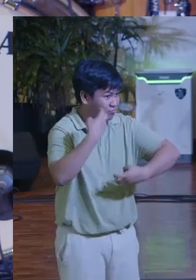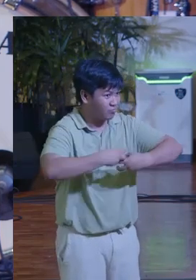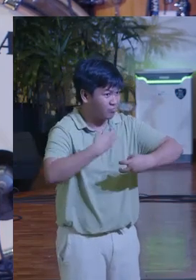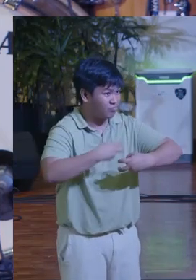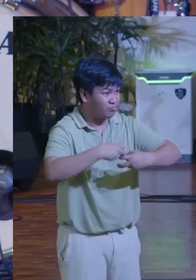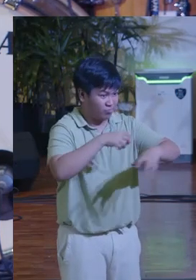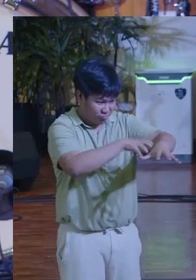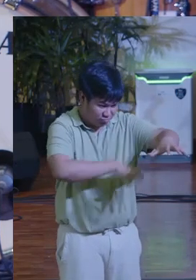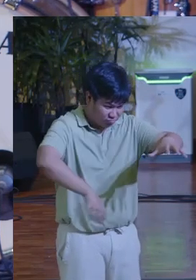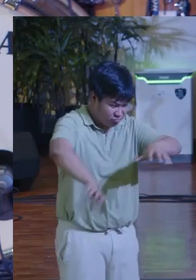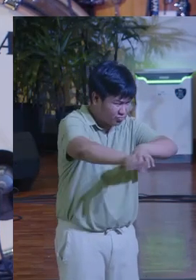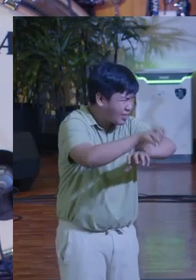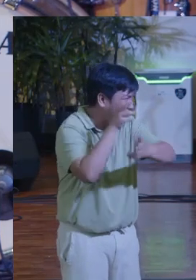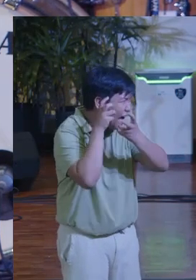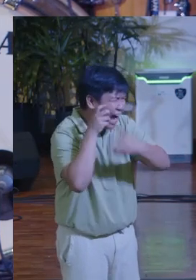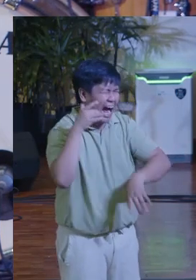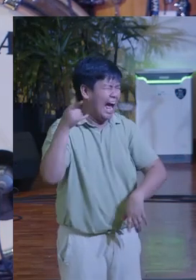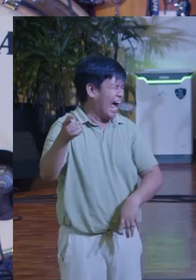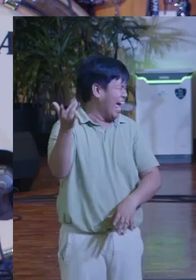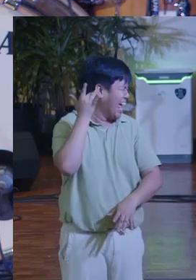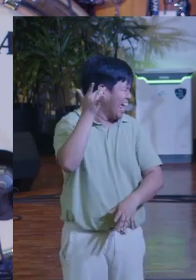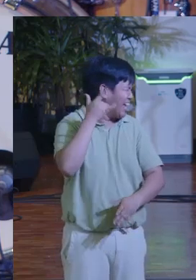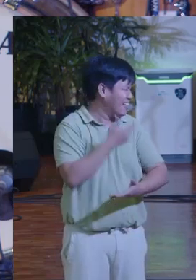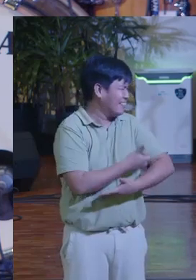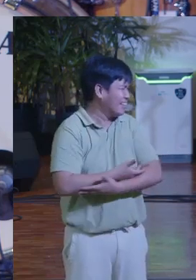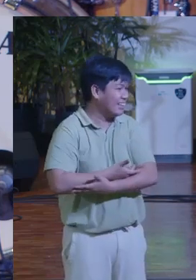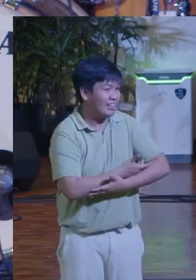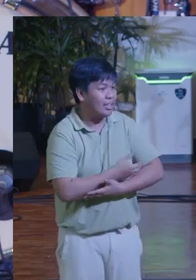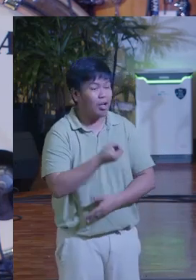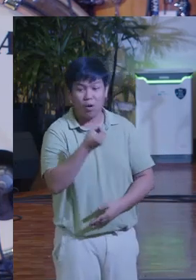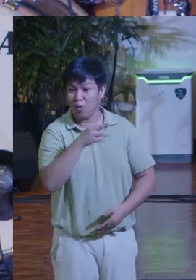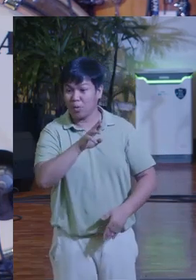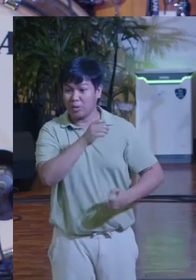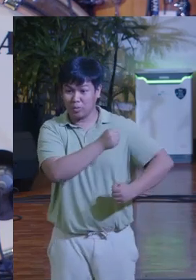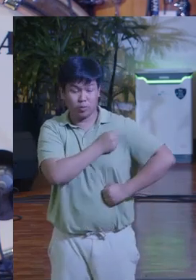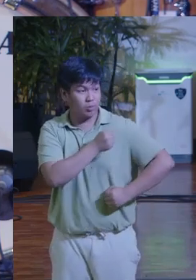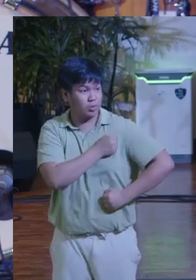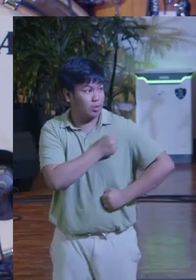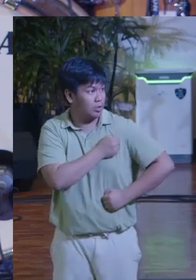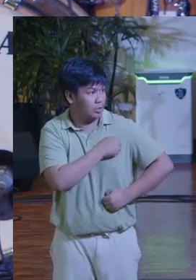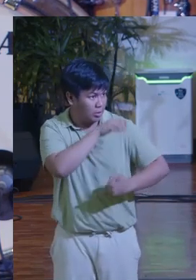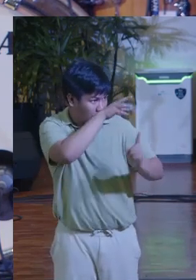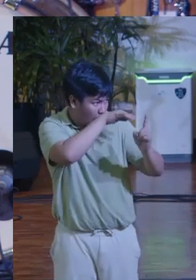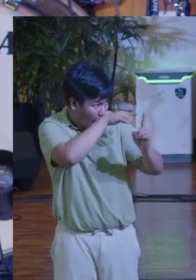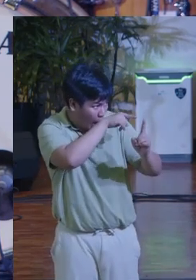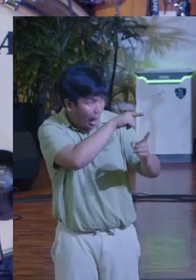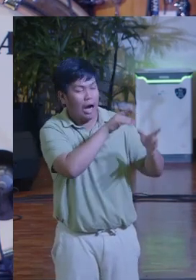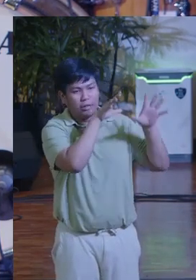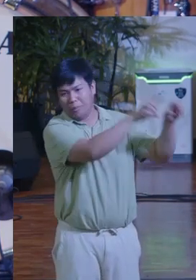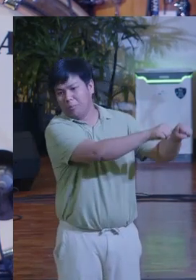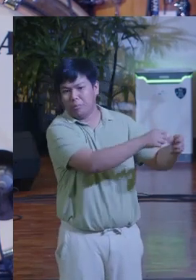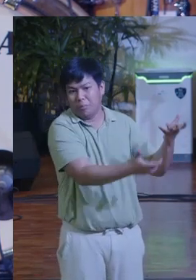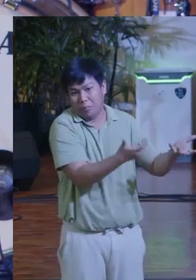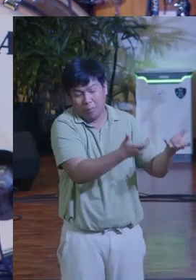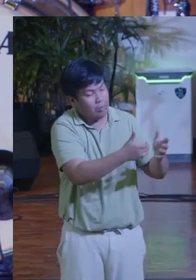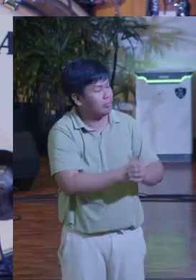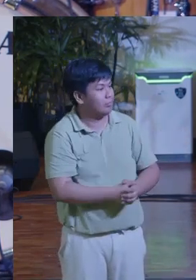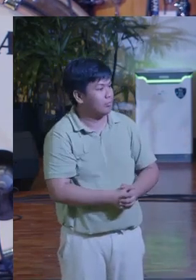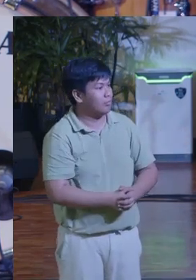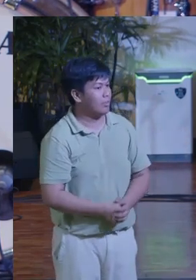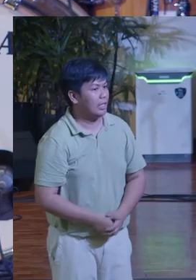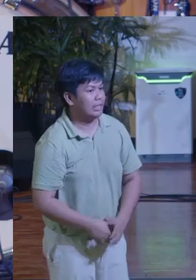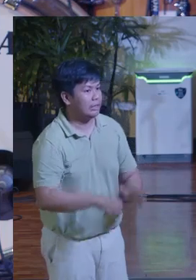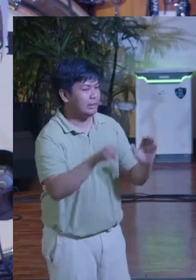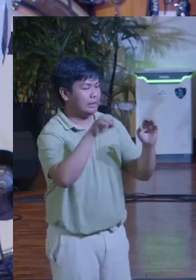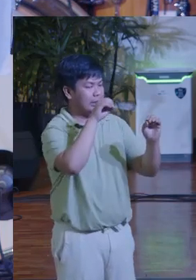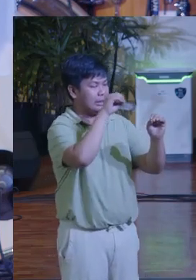ng kapitbahay o matuntun na sila ng mga paikot. Alam nyo kasi, bukod sa yung Hebrew midwives, sa